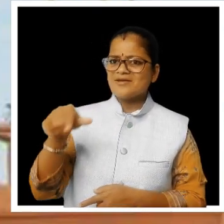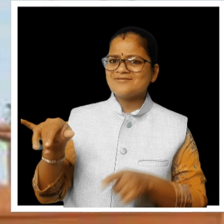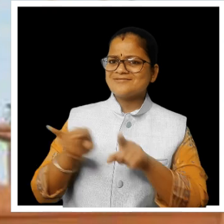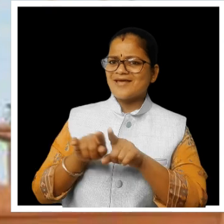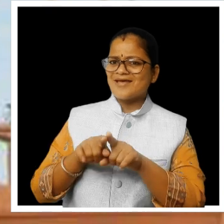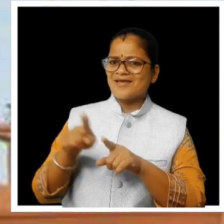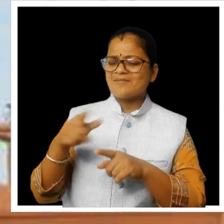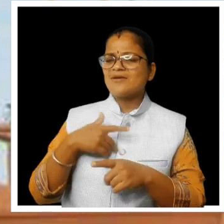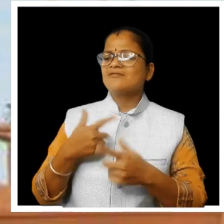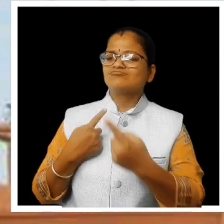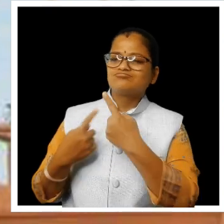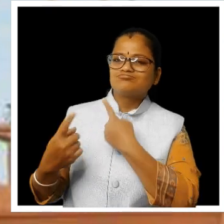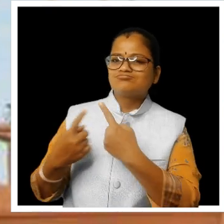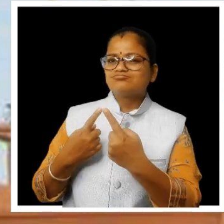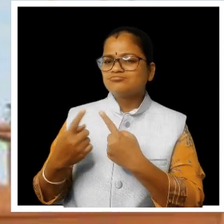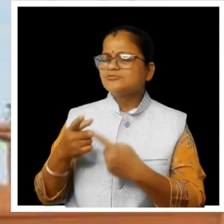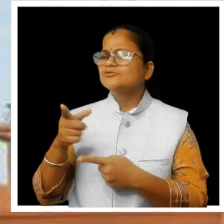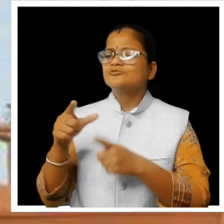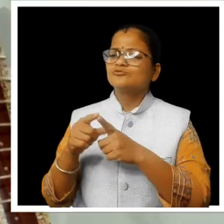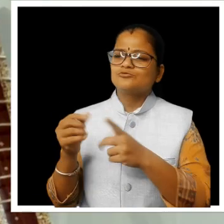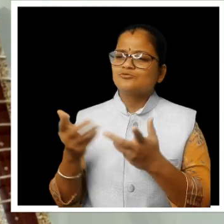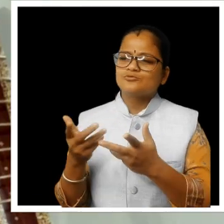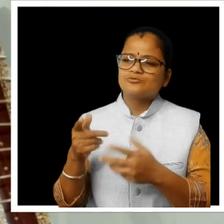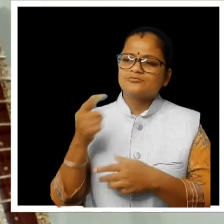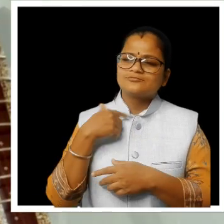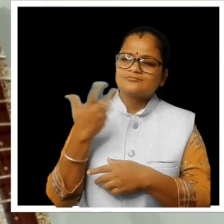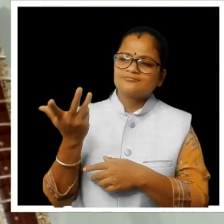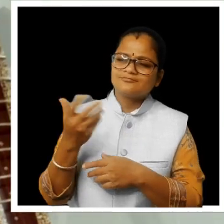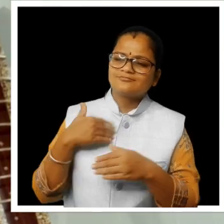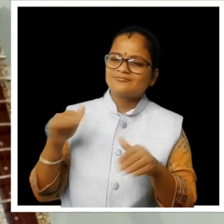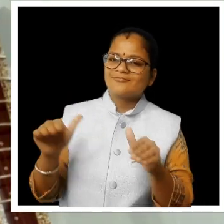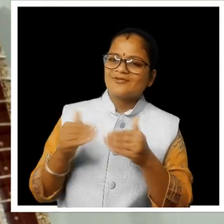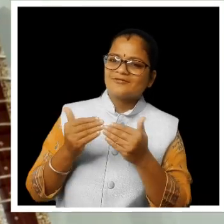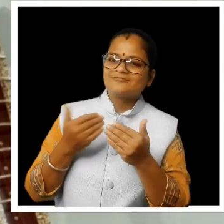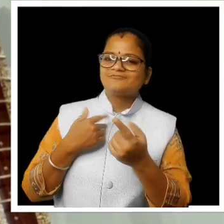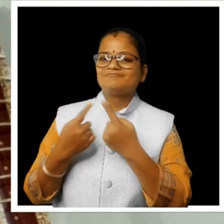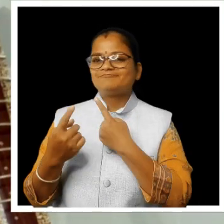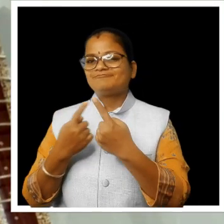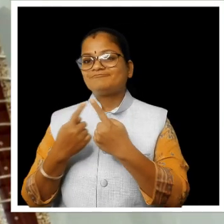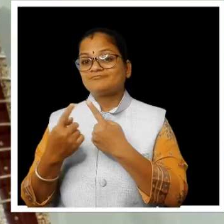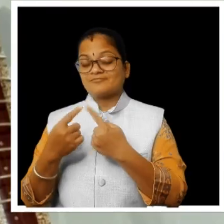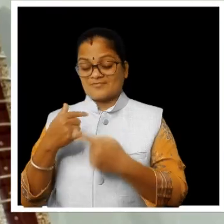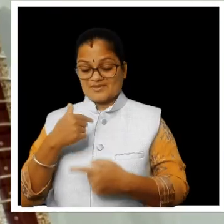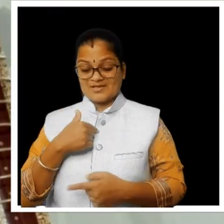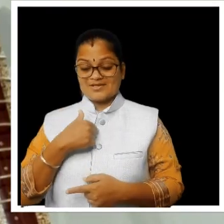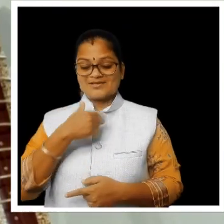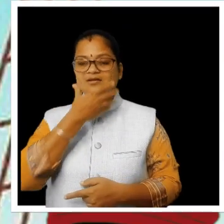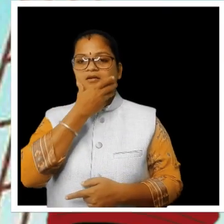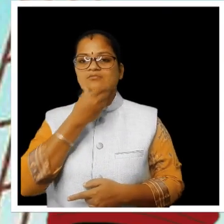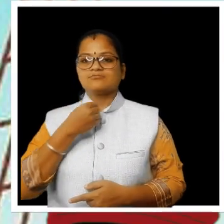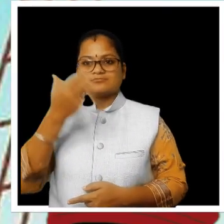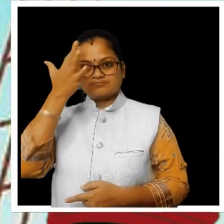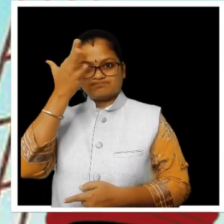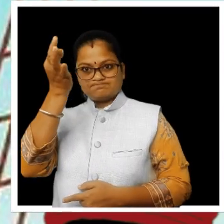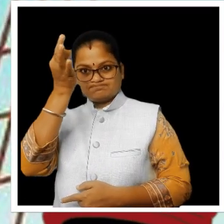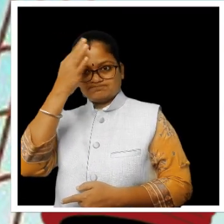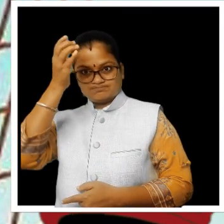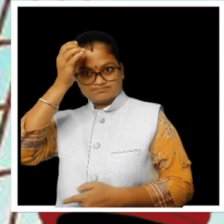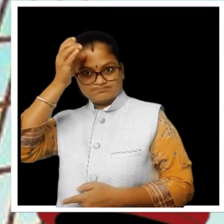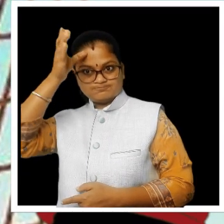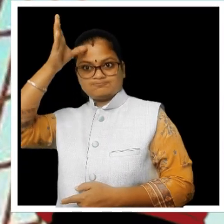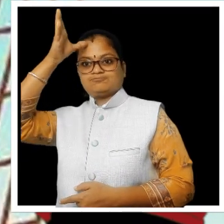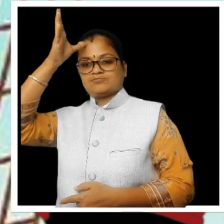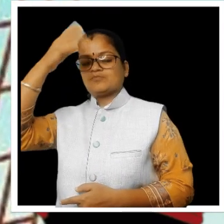ನಮ್ಮವ್ರು ಯಾರು ಇದ್ದಾರೆ ಅಂತ ಹೇಳಿ ಹೋಗಿ ಅವನ ಹತ್ರ ಮಾತಾಡ್ತಾನೆ. ಸರಿ ನೀವೇನು ಮಾಡ್ತೀರಾ ಅಂತ ಕೇಳ್ತಾನೆ, ಪರಿಚಯ ಮಾಡ್ಕೋತಾನೆ. ಆಗ ಹೇಳ್ತಾನೆ, ನಾನು ಒಬ್ಬ